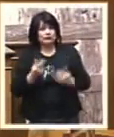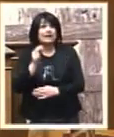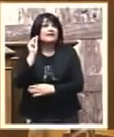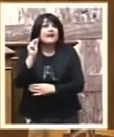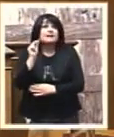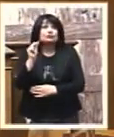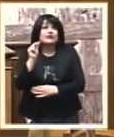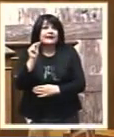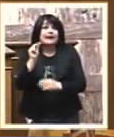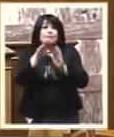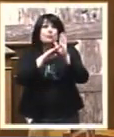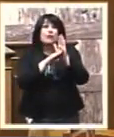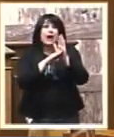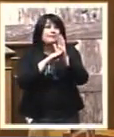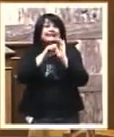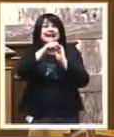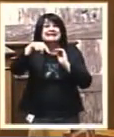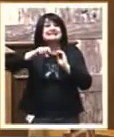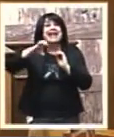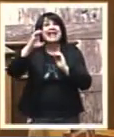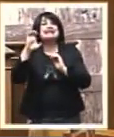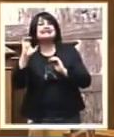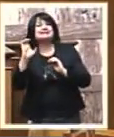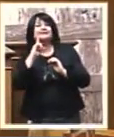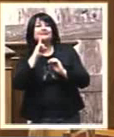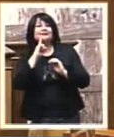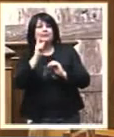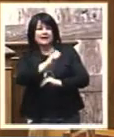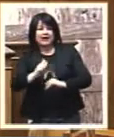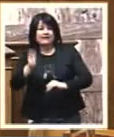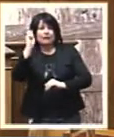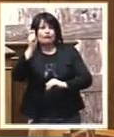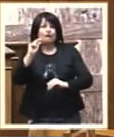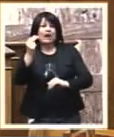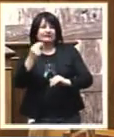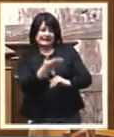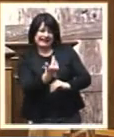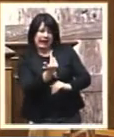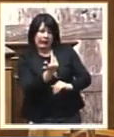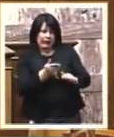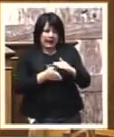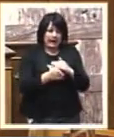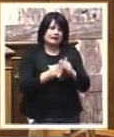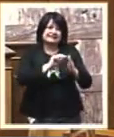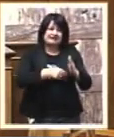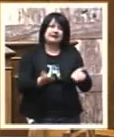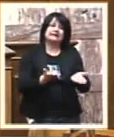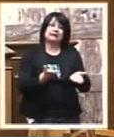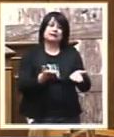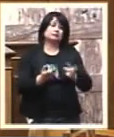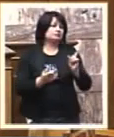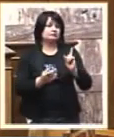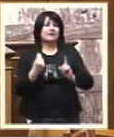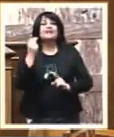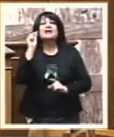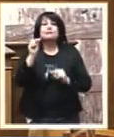υποσχόμαστε stage μέσα από τα πολιτικά γραφεία για μια κακοπληρωμένη δουλειά χωρίς καμία προοπτική. Δεν υποσχόμαστε τη